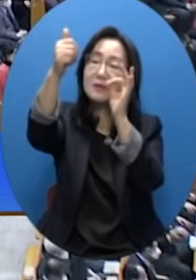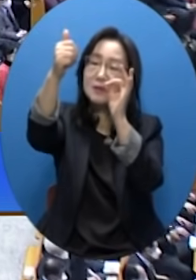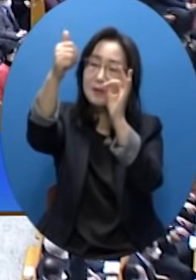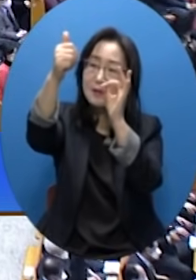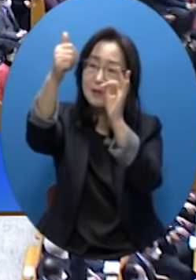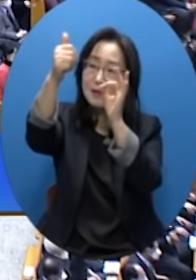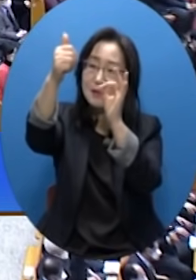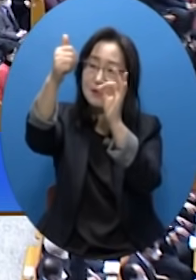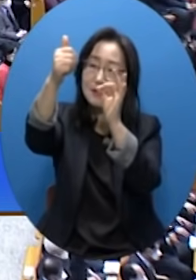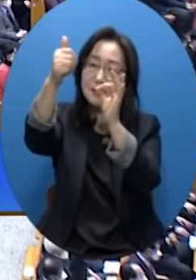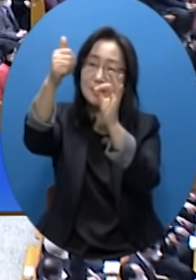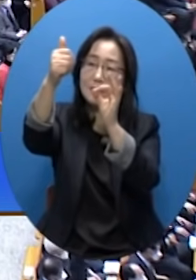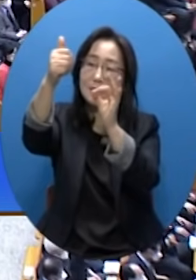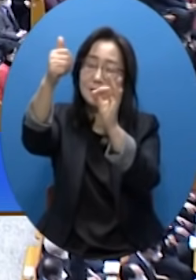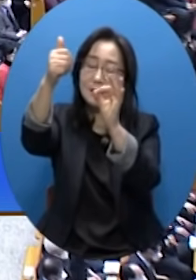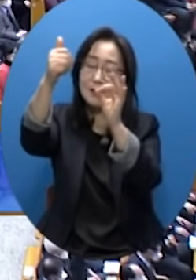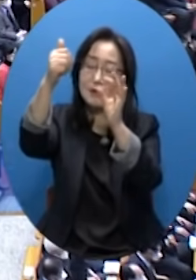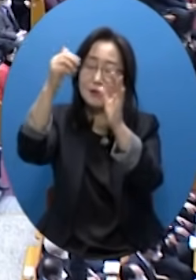일으